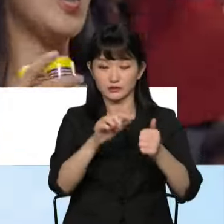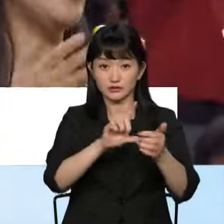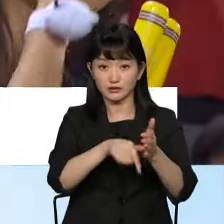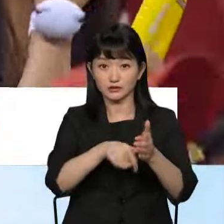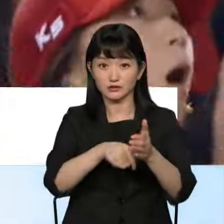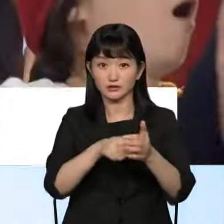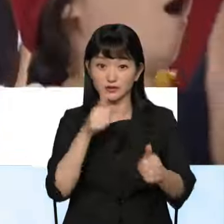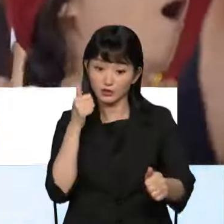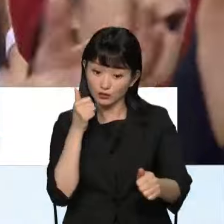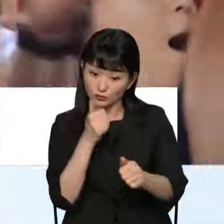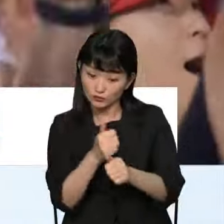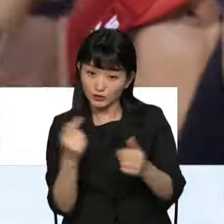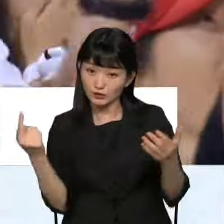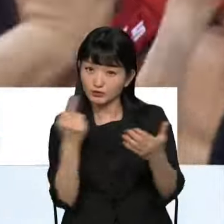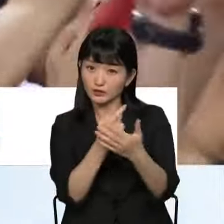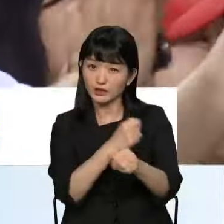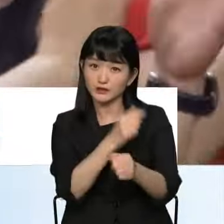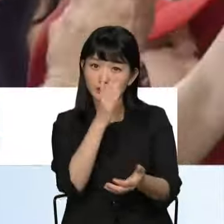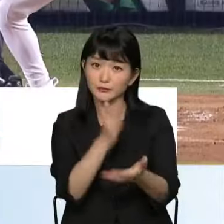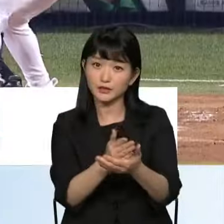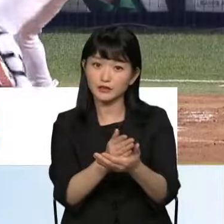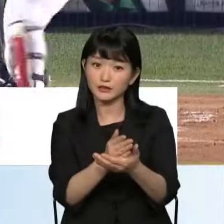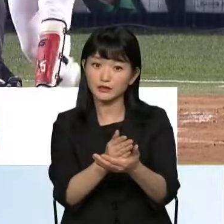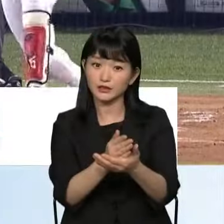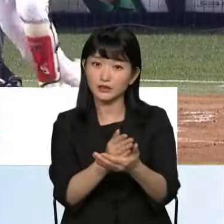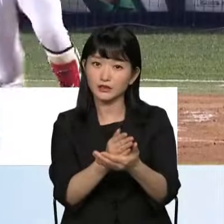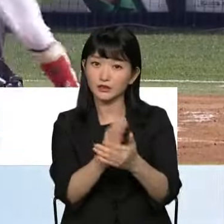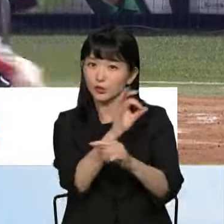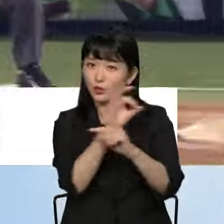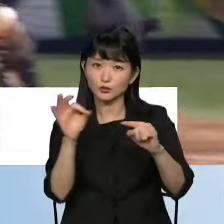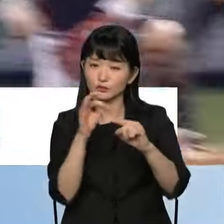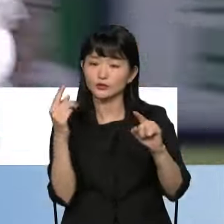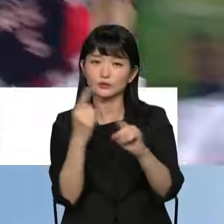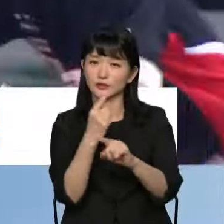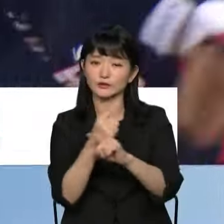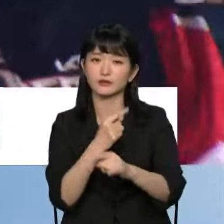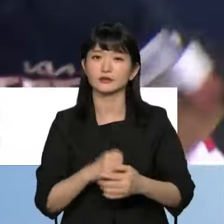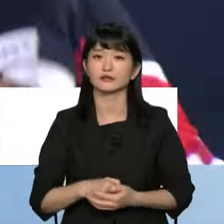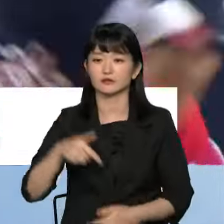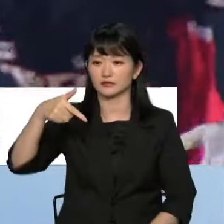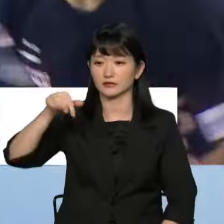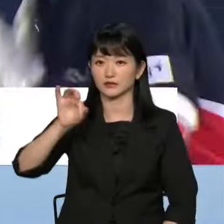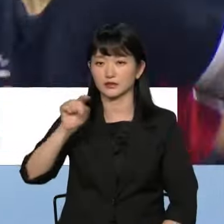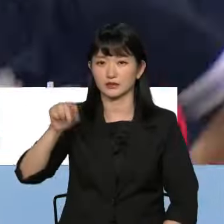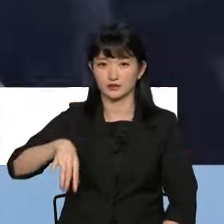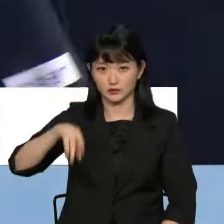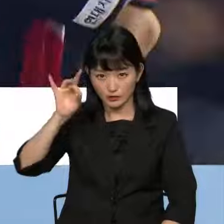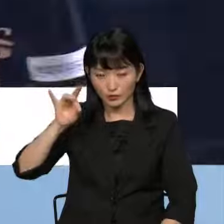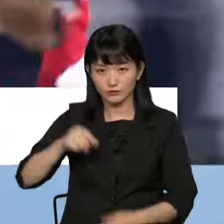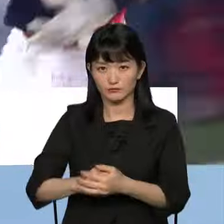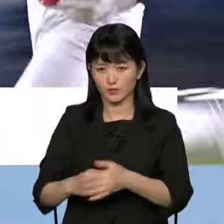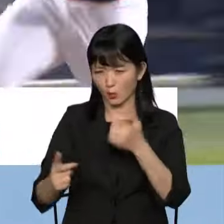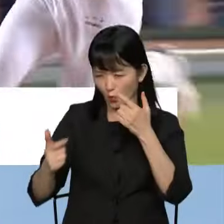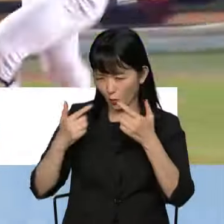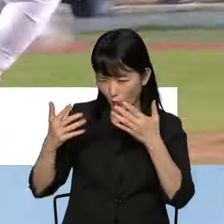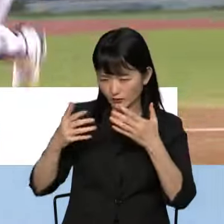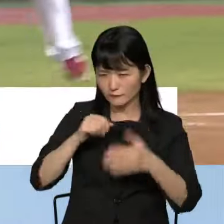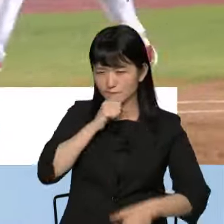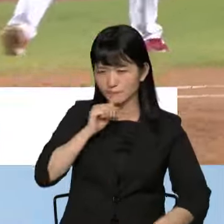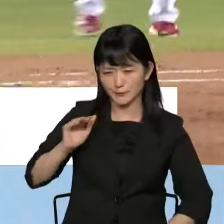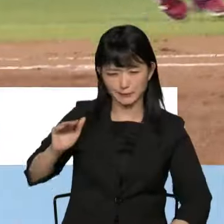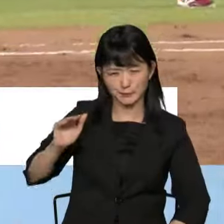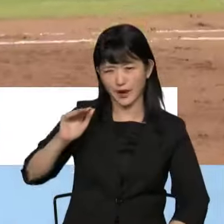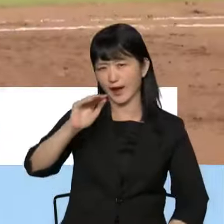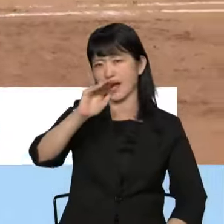하고 들어가냐 아니냐에 따라서 굉장히 또 확률이 달라집니다. 그거를 기아가 초반부터 정말 이 압도적인 이 성적을